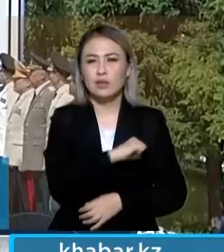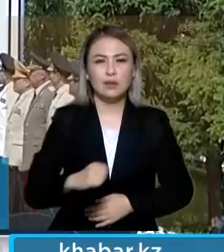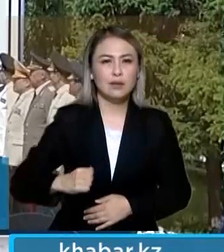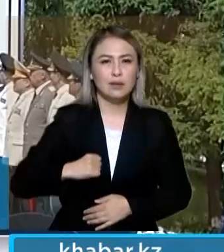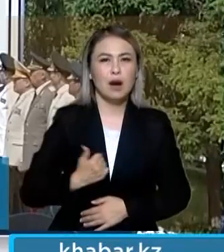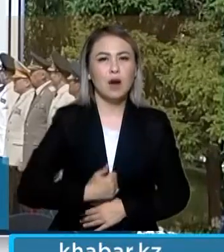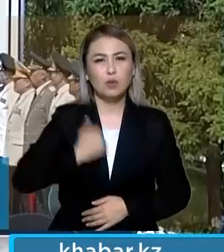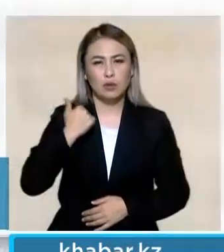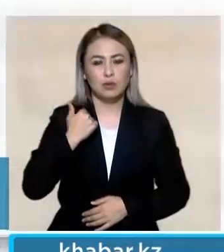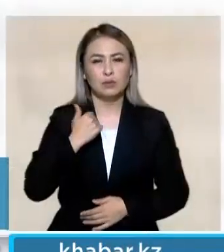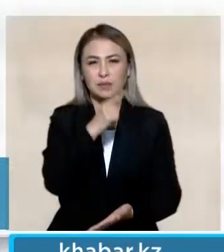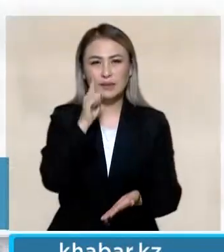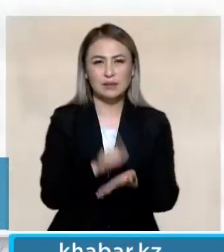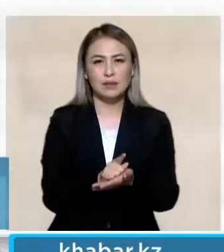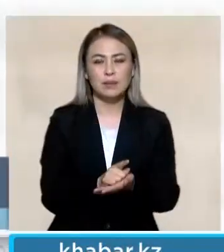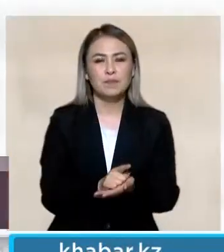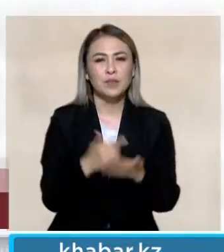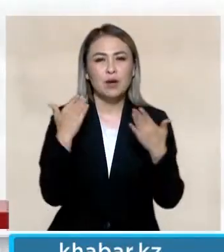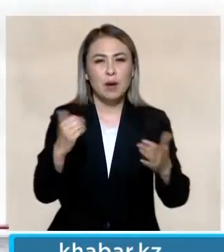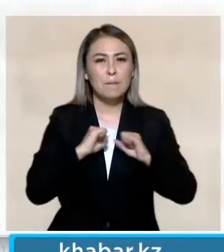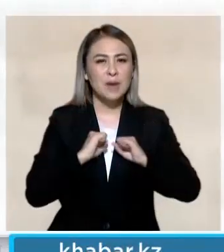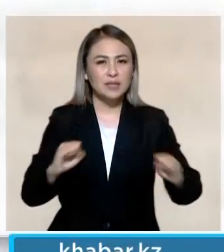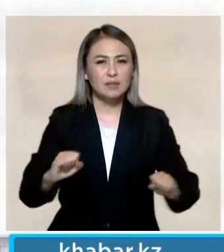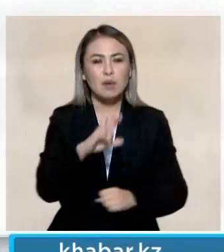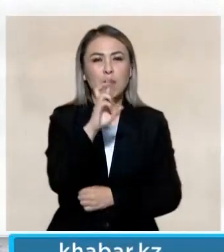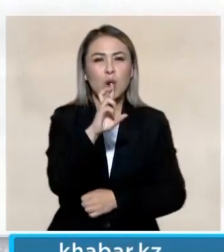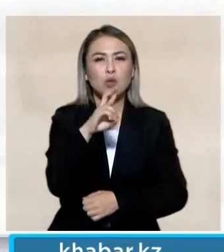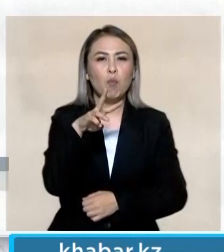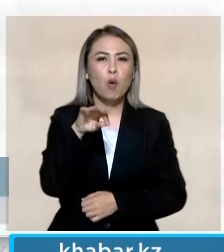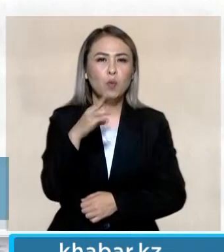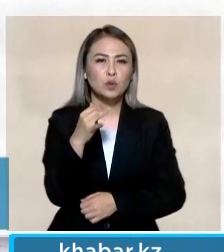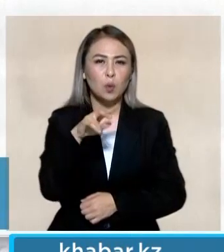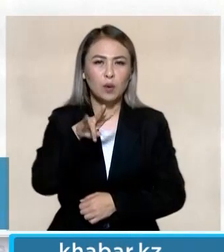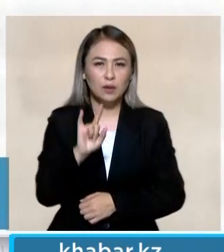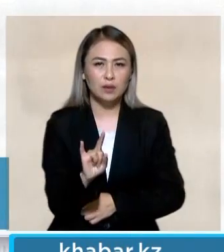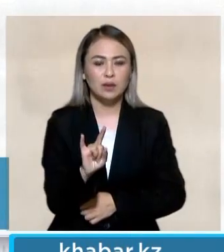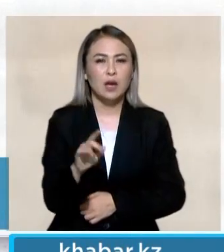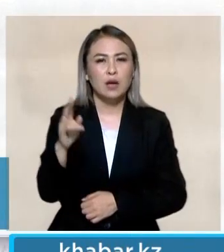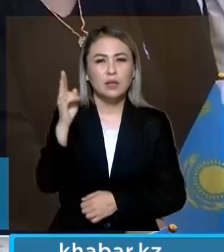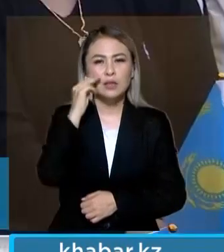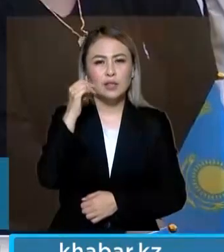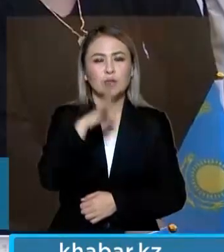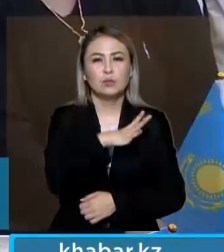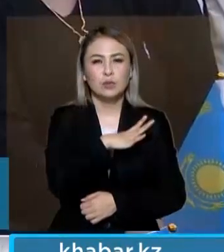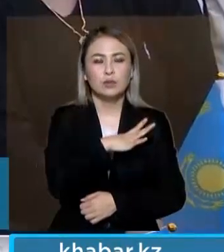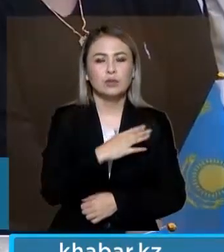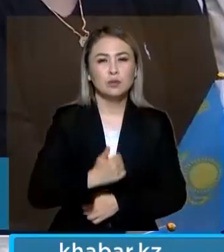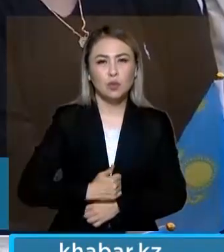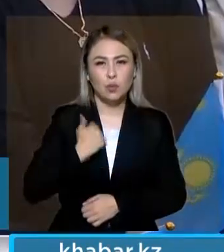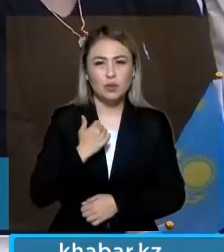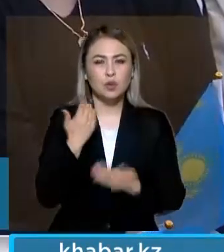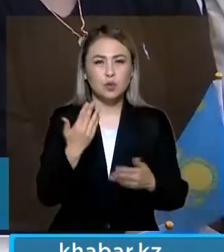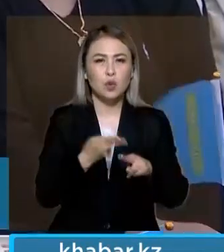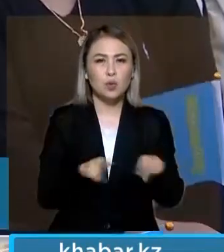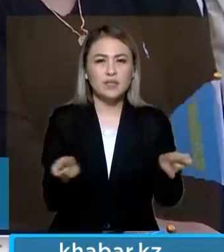міндет. Әйгілі батырымыз Бауыржан Момышұлы ердің туы намыс деген.